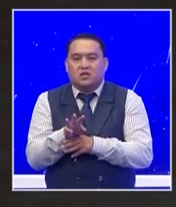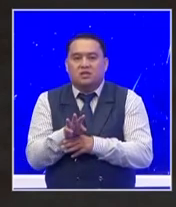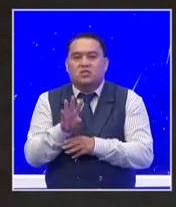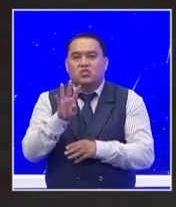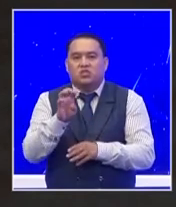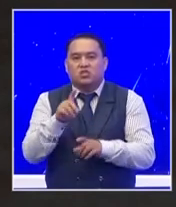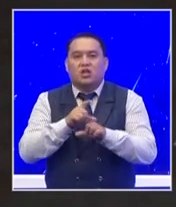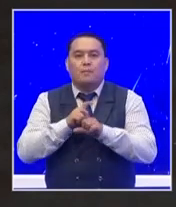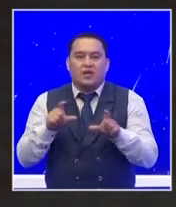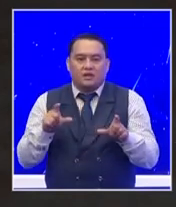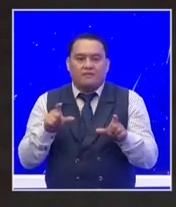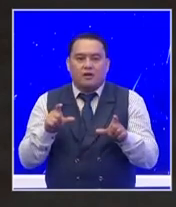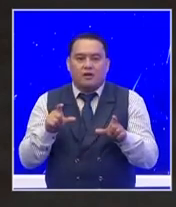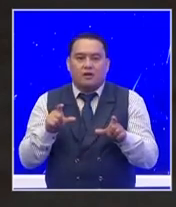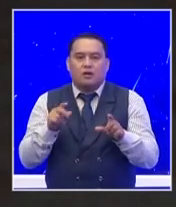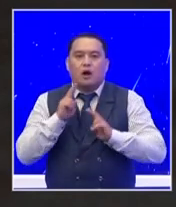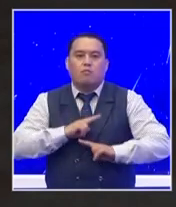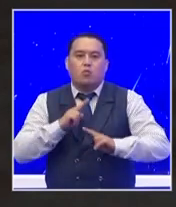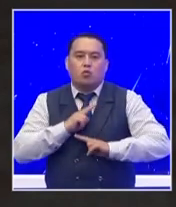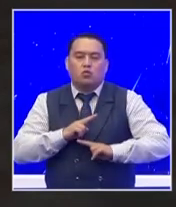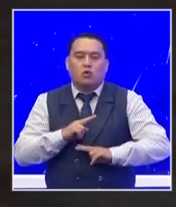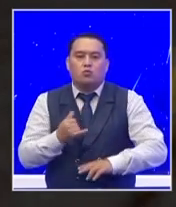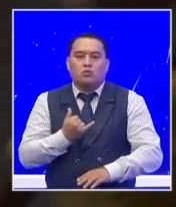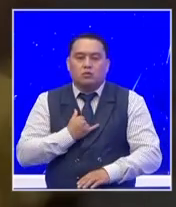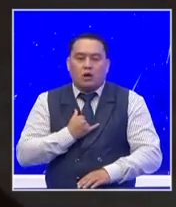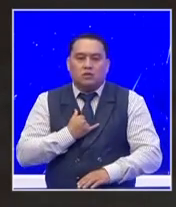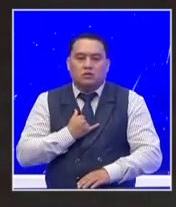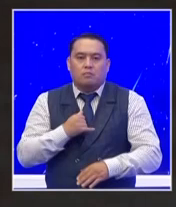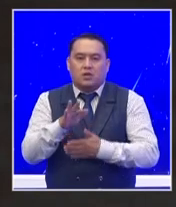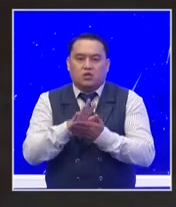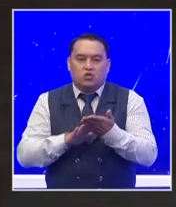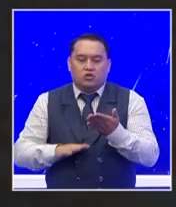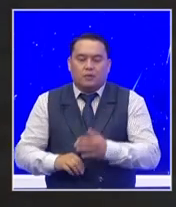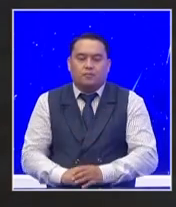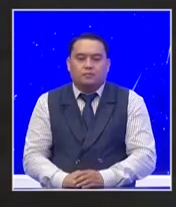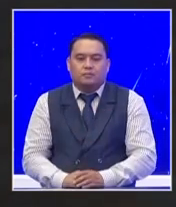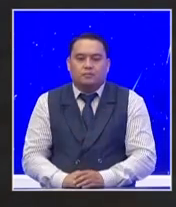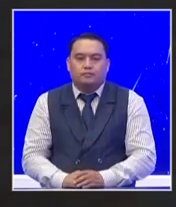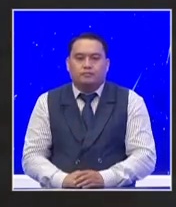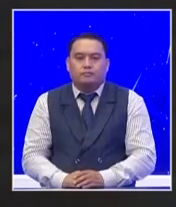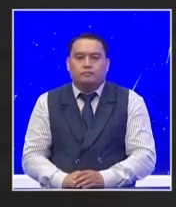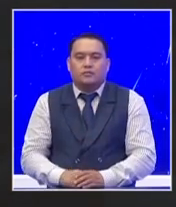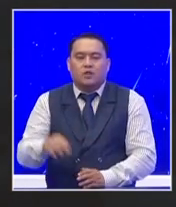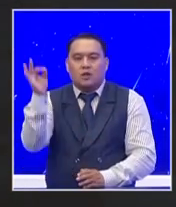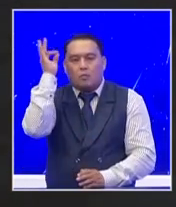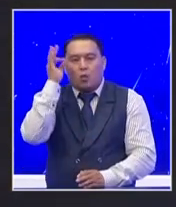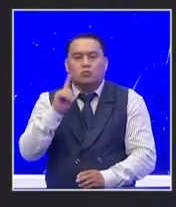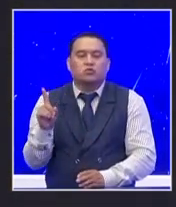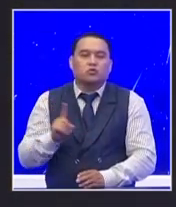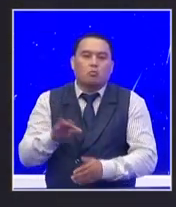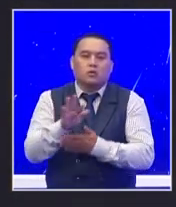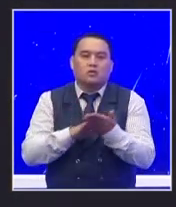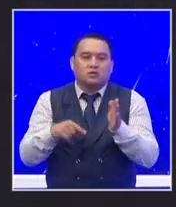400 объектов. Работа на данном направлении продолжается. Напомним, что карантинный режим в республике